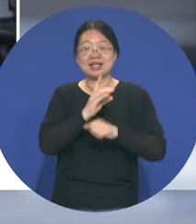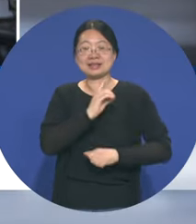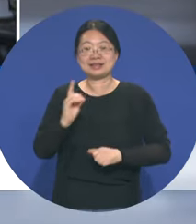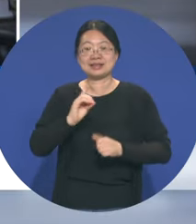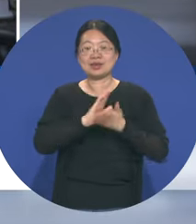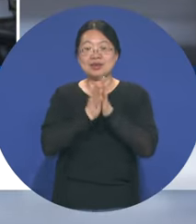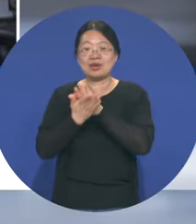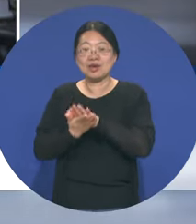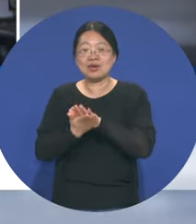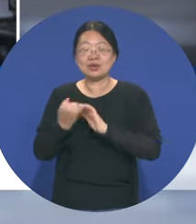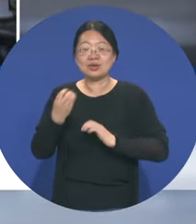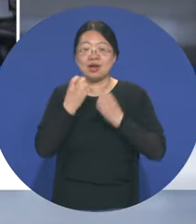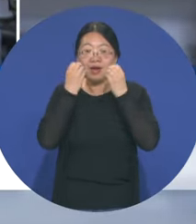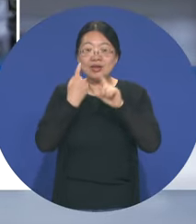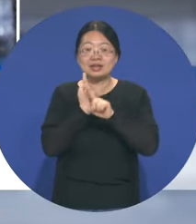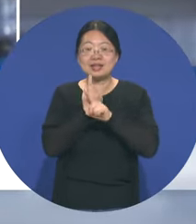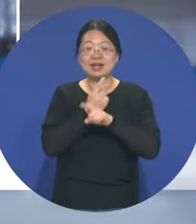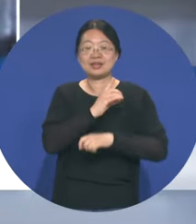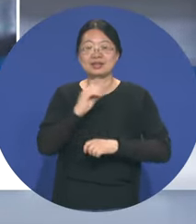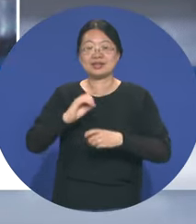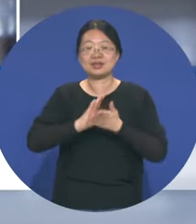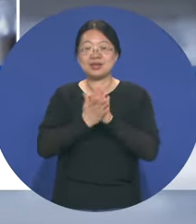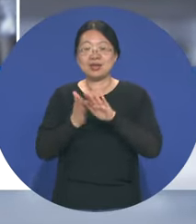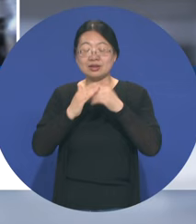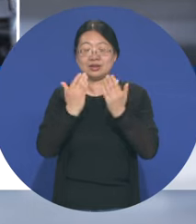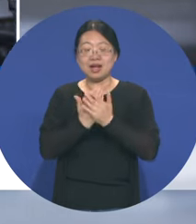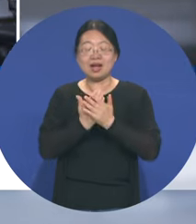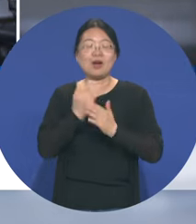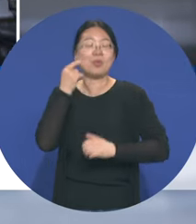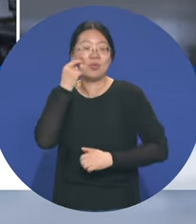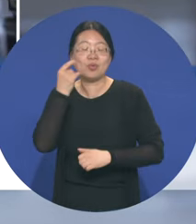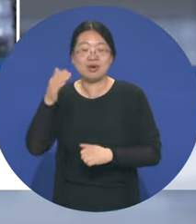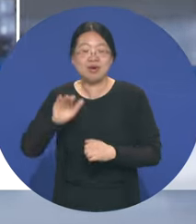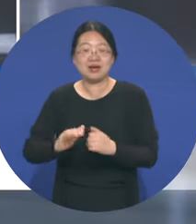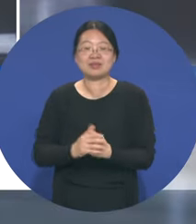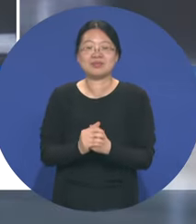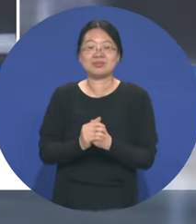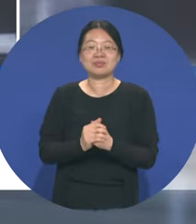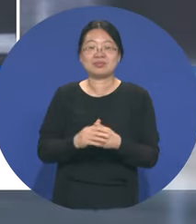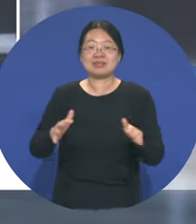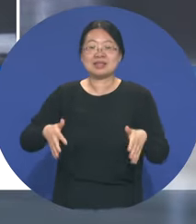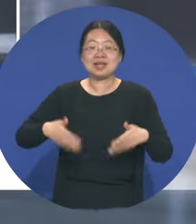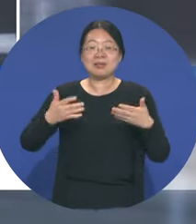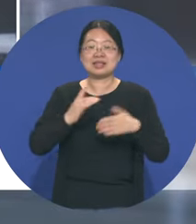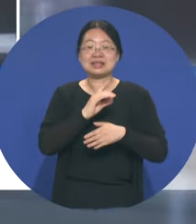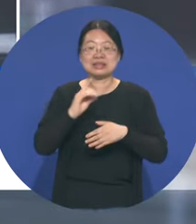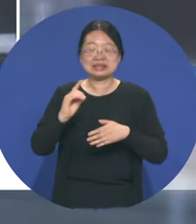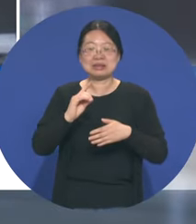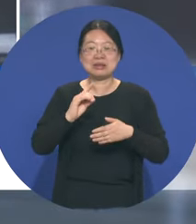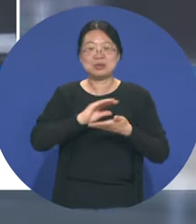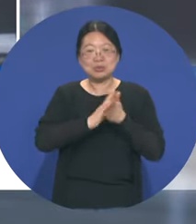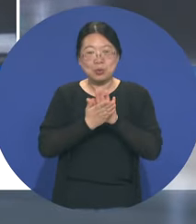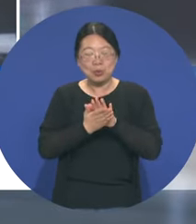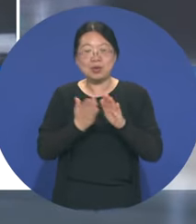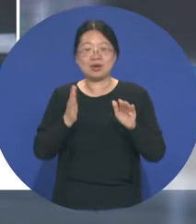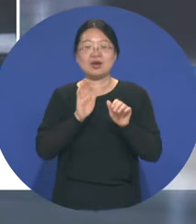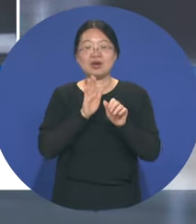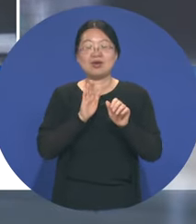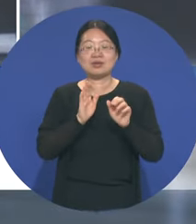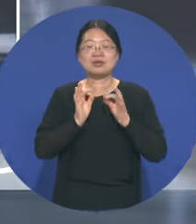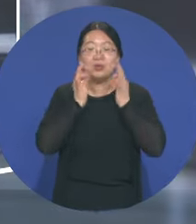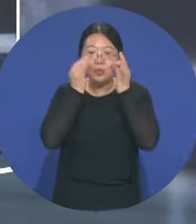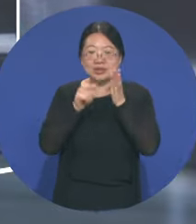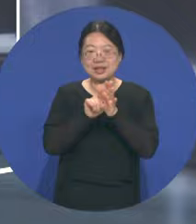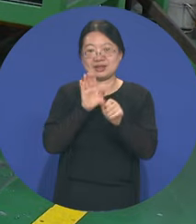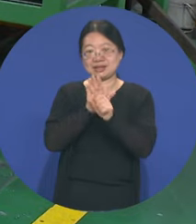디지털 전환, 뭐 혁신적인 디지털 전환을 다 이루지 않더라도 가벼운 디지털화라도 시작을 할 수 있게